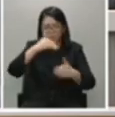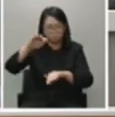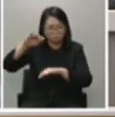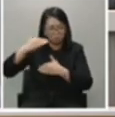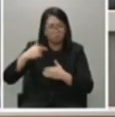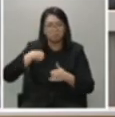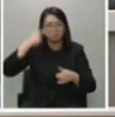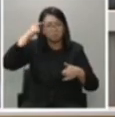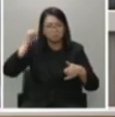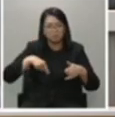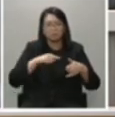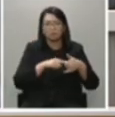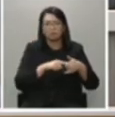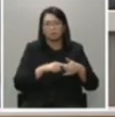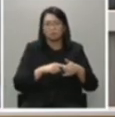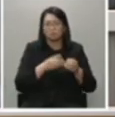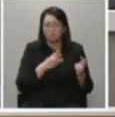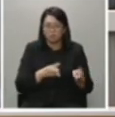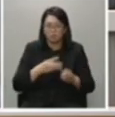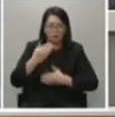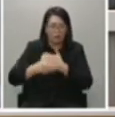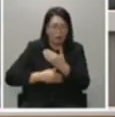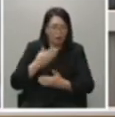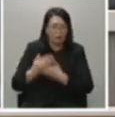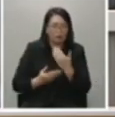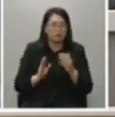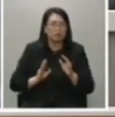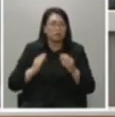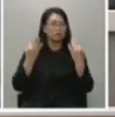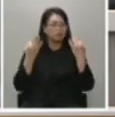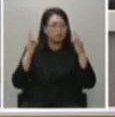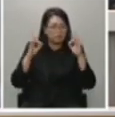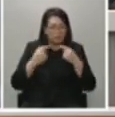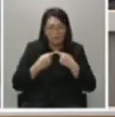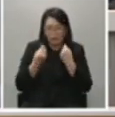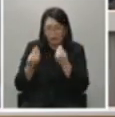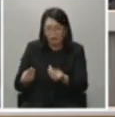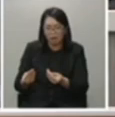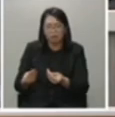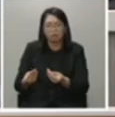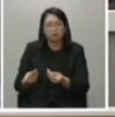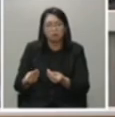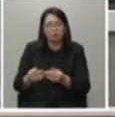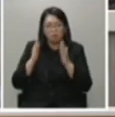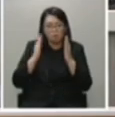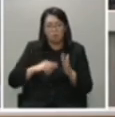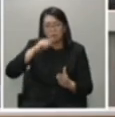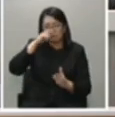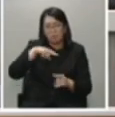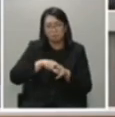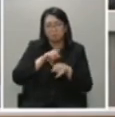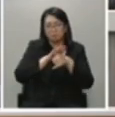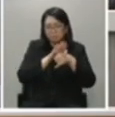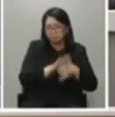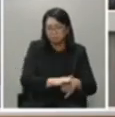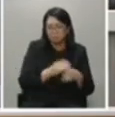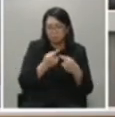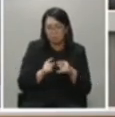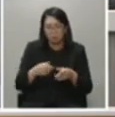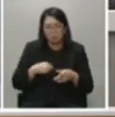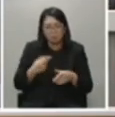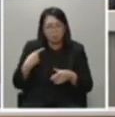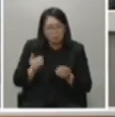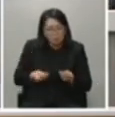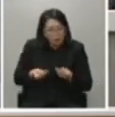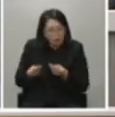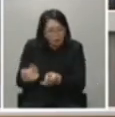จาการค้าเสรีเพื่อย่ำยีคนไทยแต่เอื้อประโยชน์ให้กับนายทุนบางกลุ่มค่ะดิฉัน